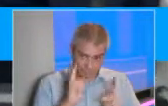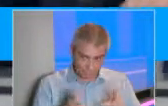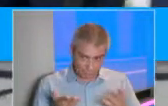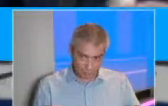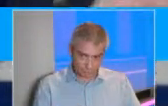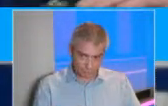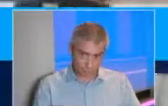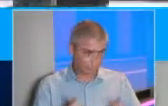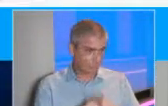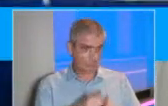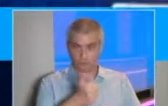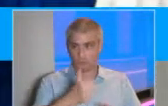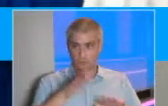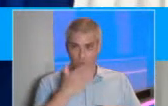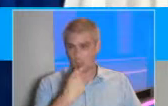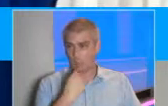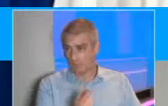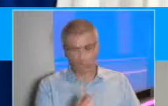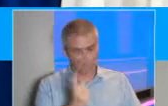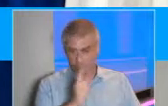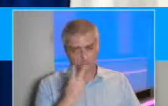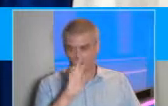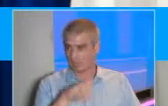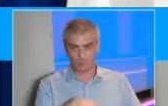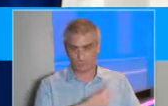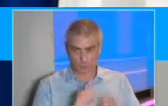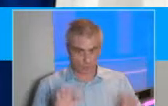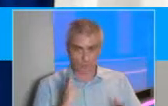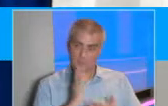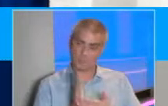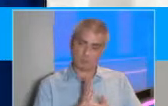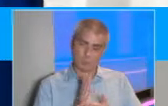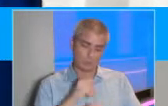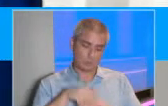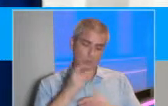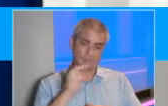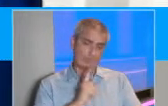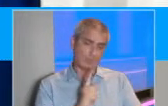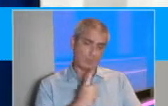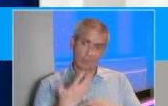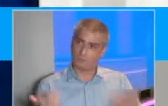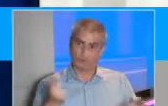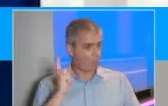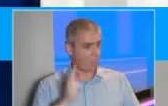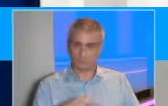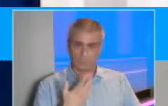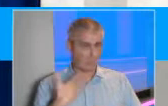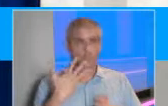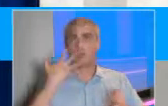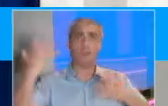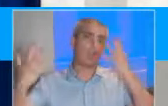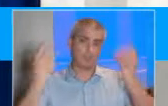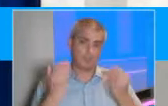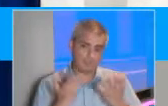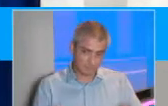קיים, כמו שראש הממשלה אמר, הוא לא צריך 24 שעות, זה כבר מוכן תוך 24 דקות, לא צריך להיות פומפוזים